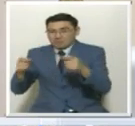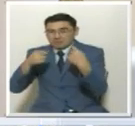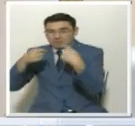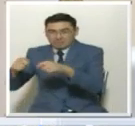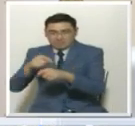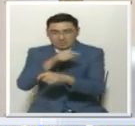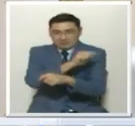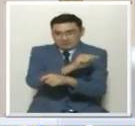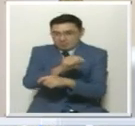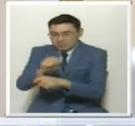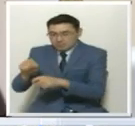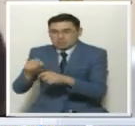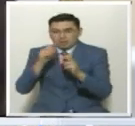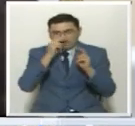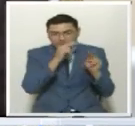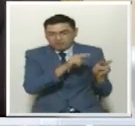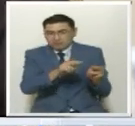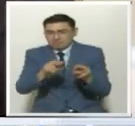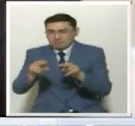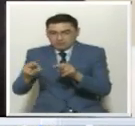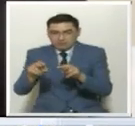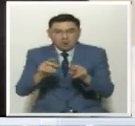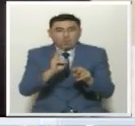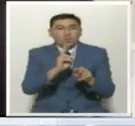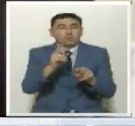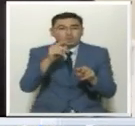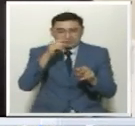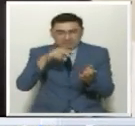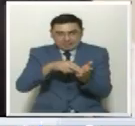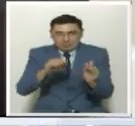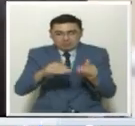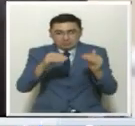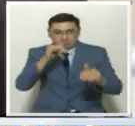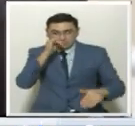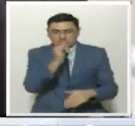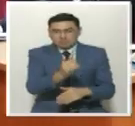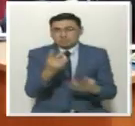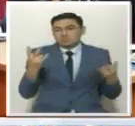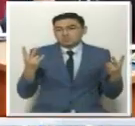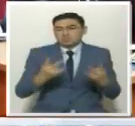көрсетілген 15%-ден артық болмау керек қосымша құны көтерілетін.